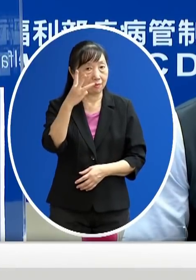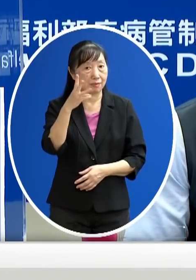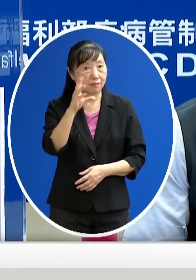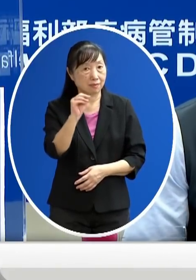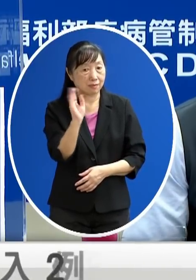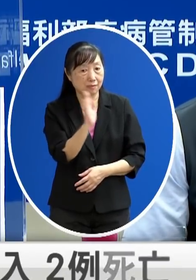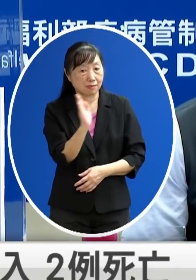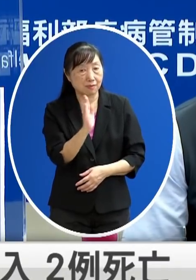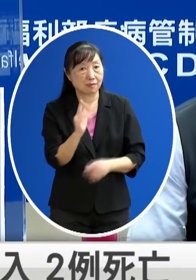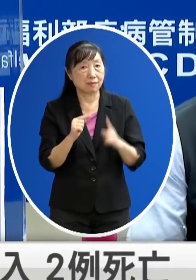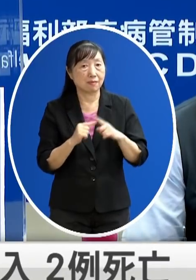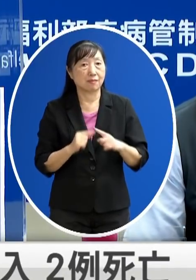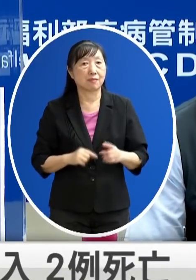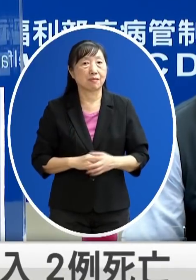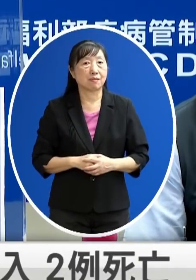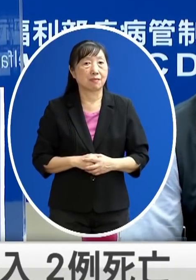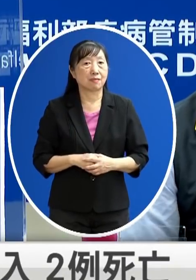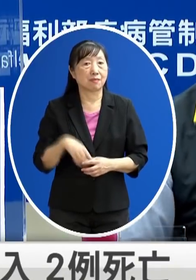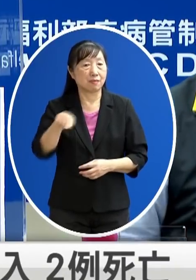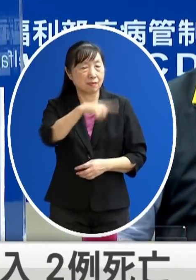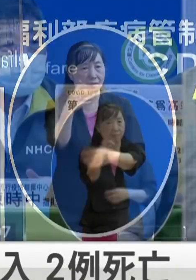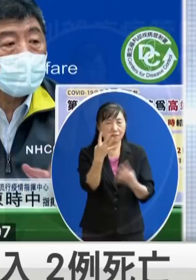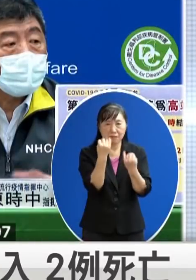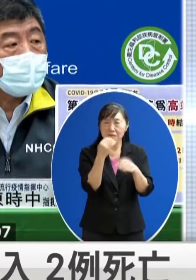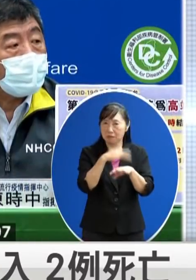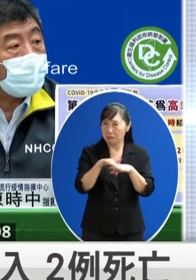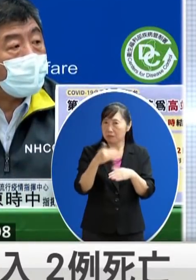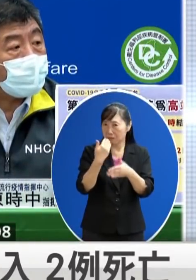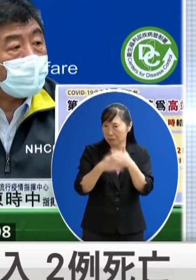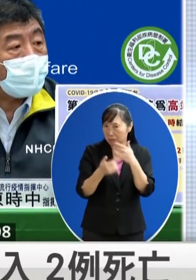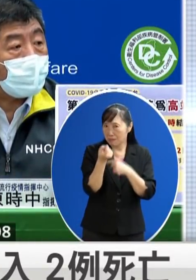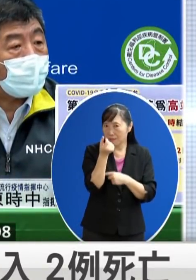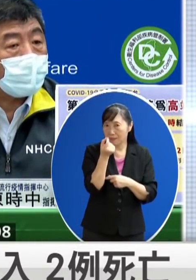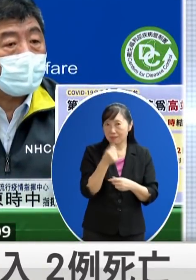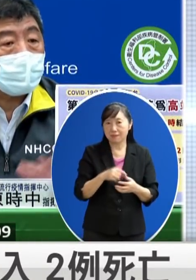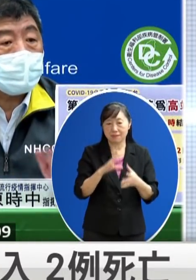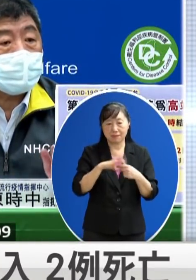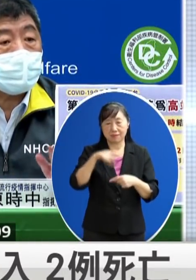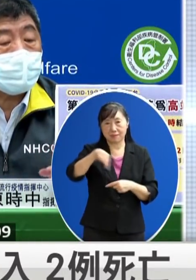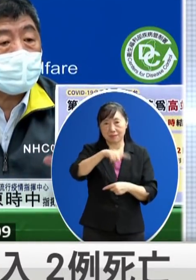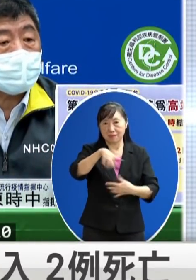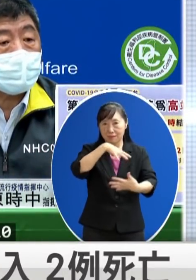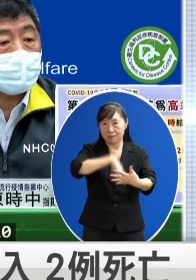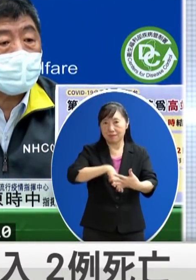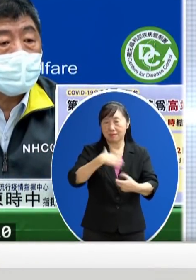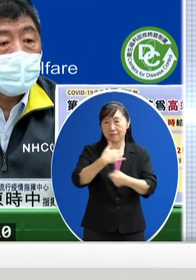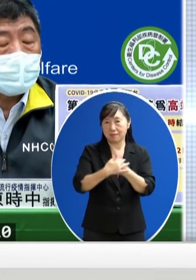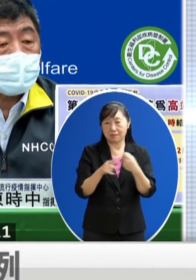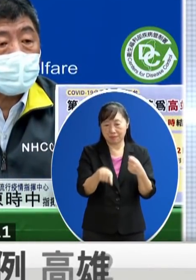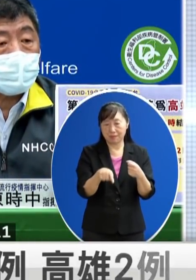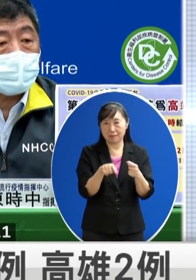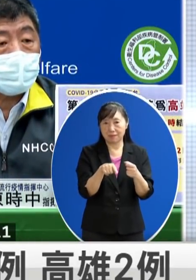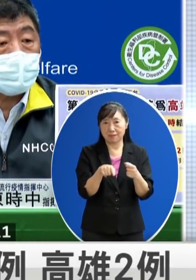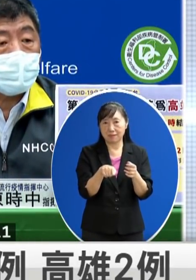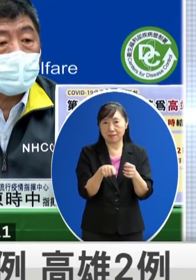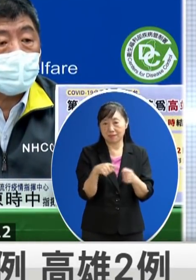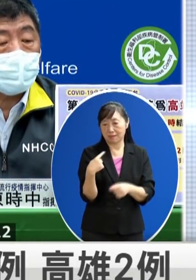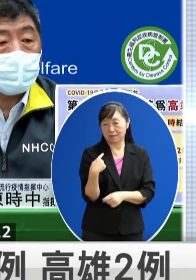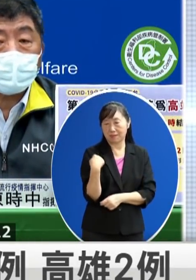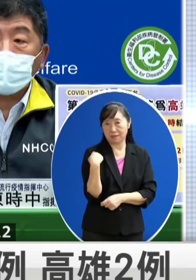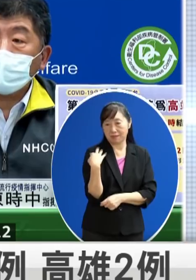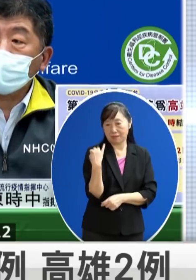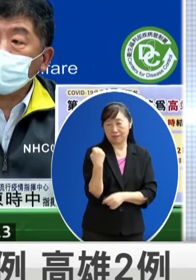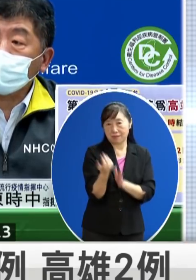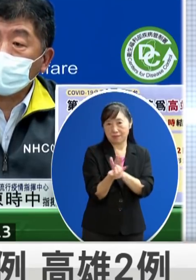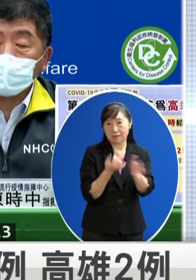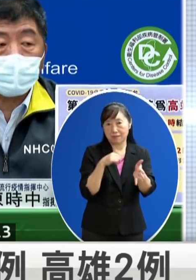113万人左右，那这个数目还会稍微减一些，因为这里面还要包含这一段时间这几天有预